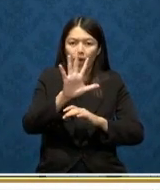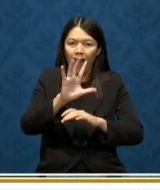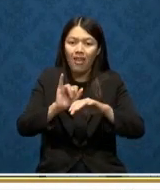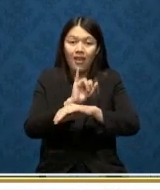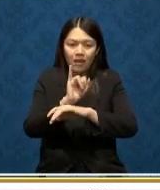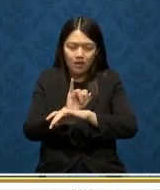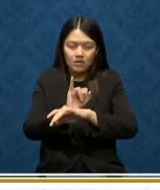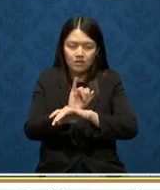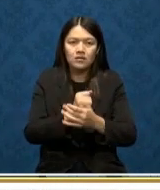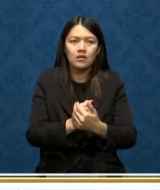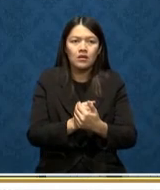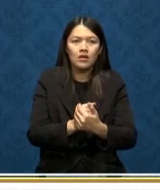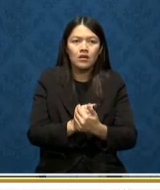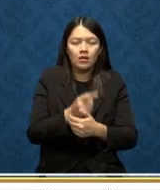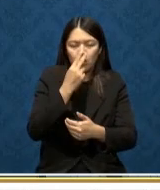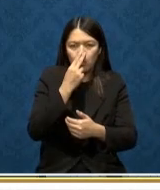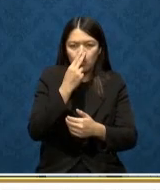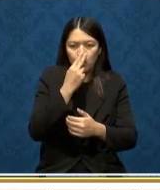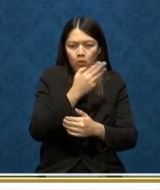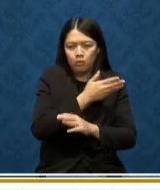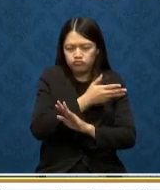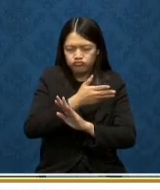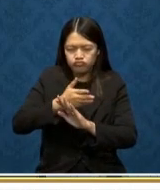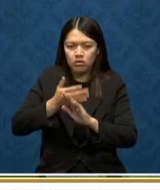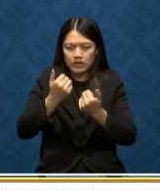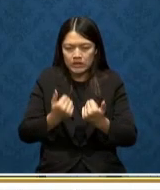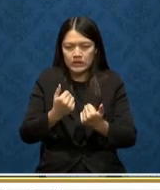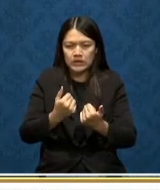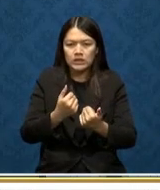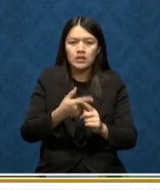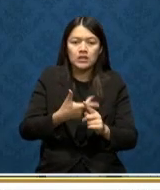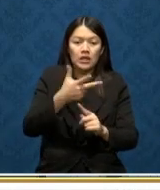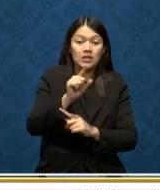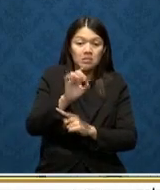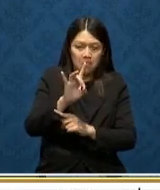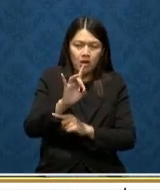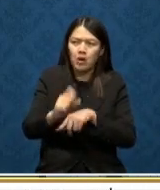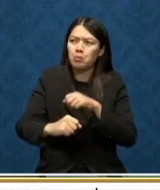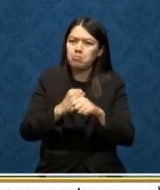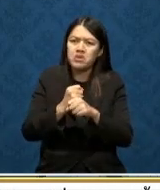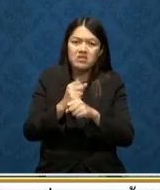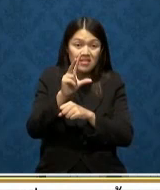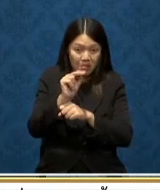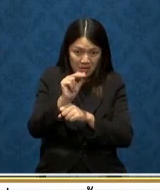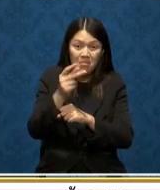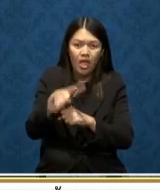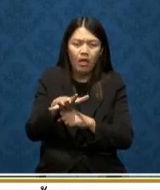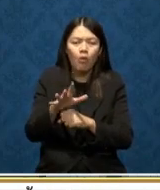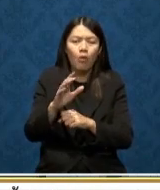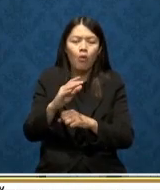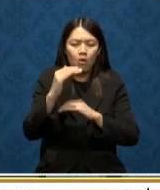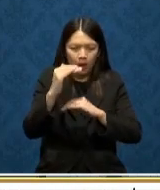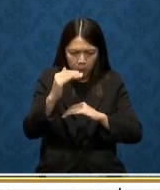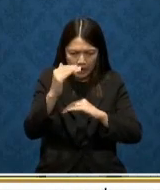นาคม 2,534 ถึวัที่ 28 มีนาคม 2,564 เป็นเวลา 30 ปี เมื่อครบกำดด